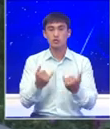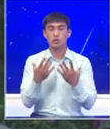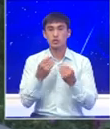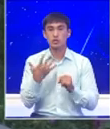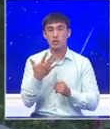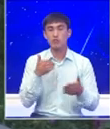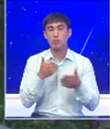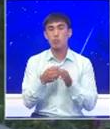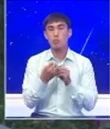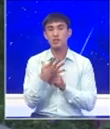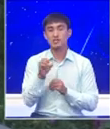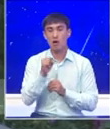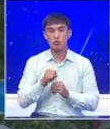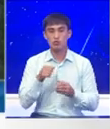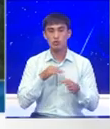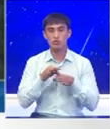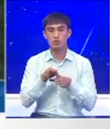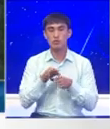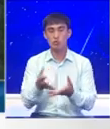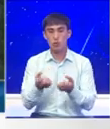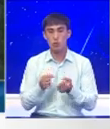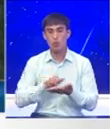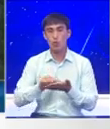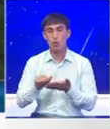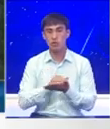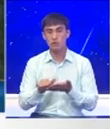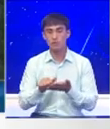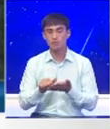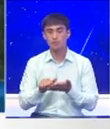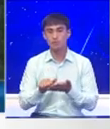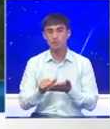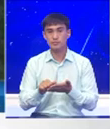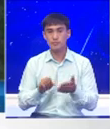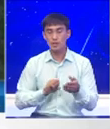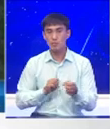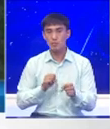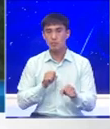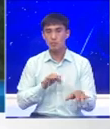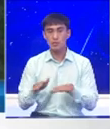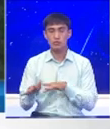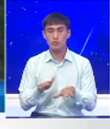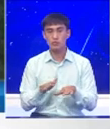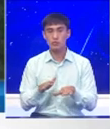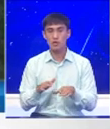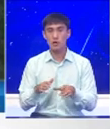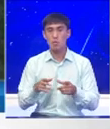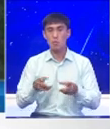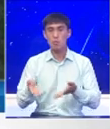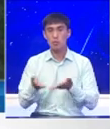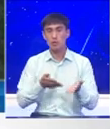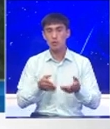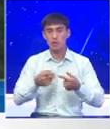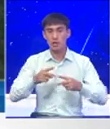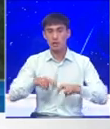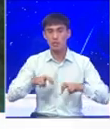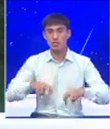по 15 августа осуществляется прием документов. Прием документов производится в приемной комиссии ЖТСУского